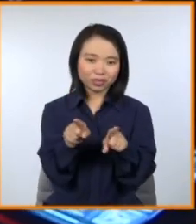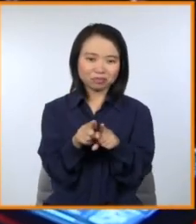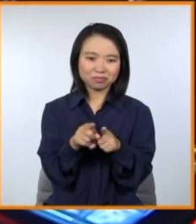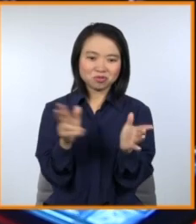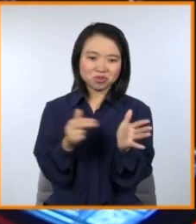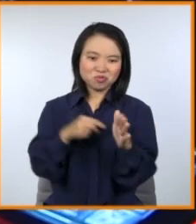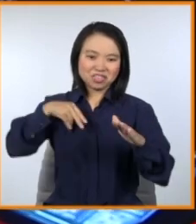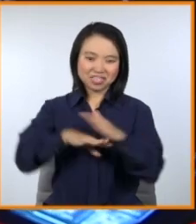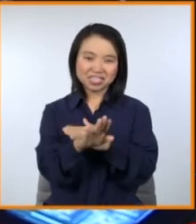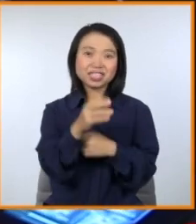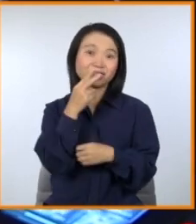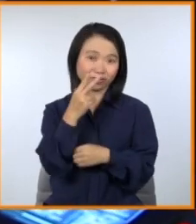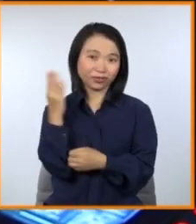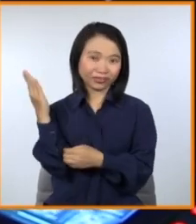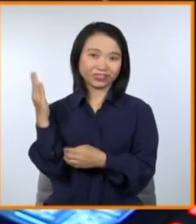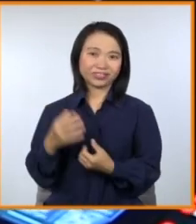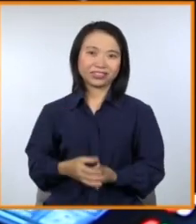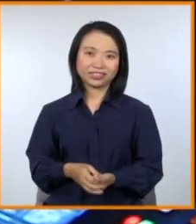โซนแรปเตอร์เอ็กซ์ตรีมกันละค่ะ